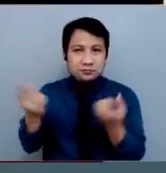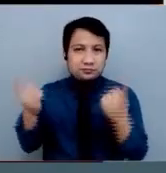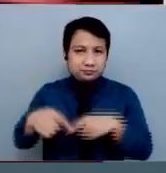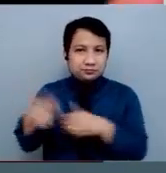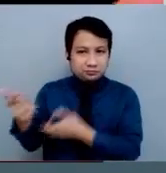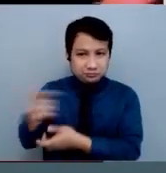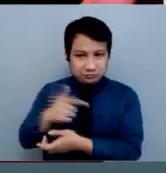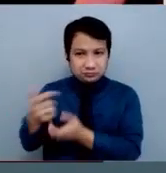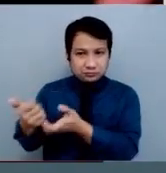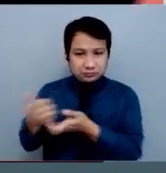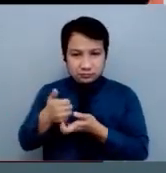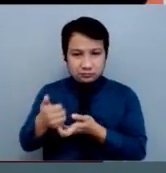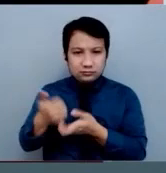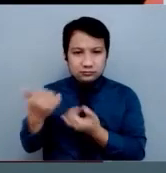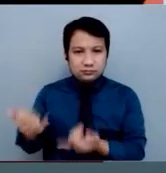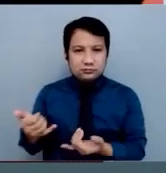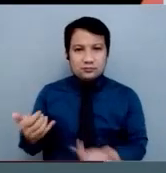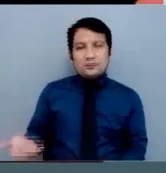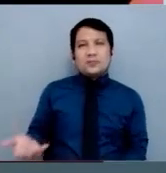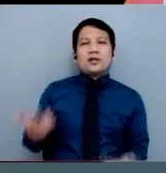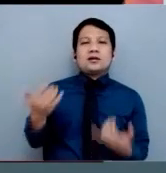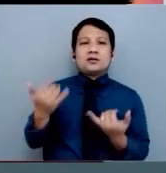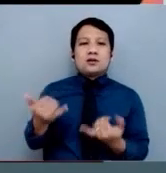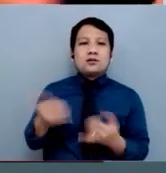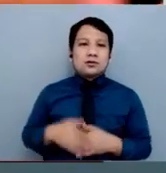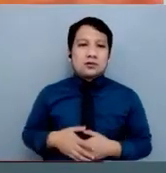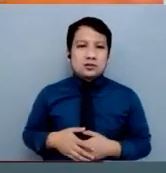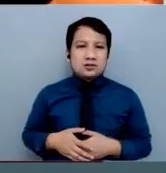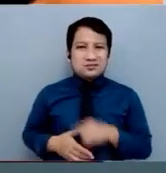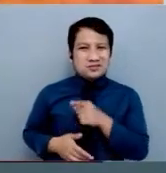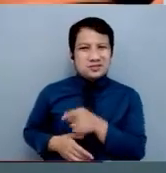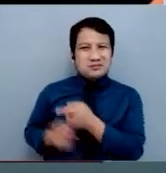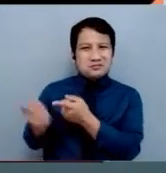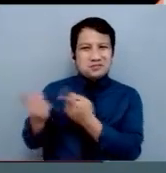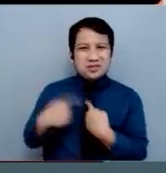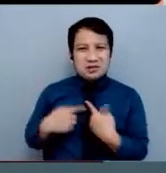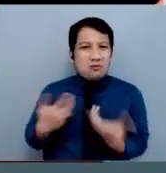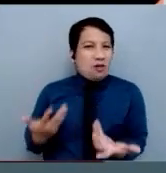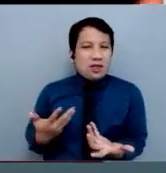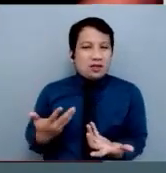na nagtulungan kami. Pero ito this time hindi niya kasi nasagot yung